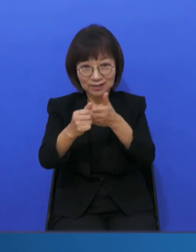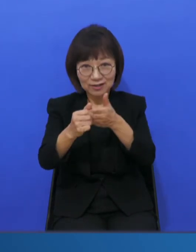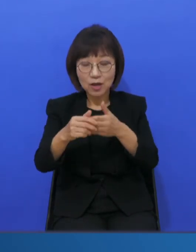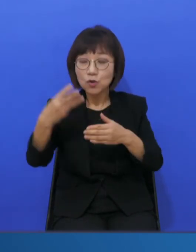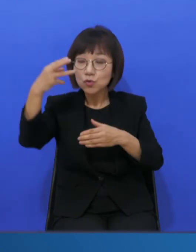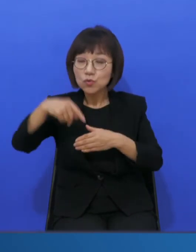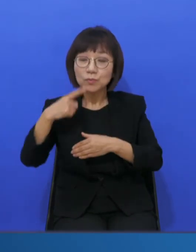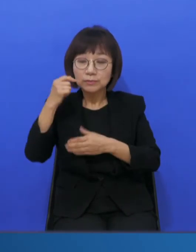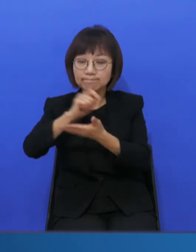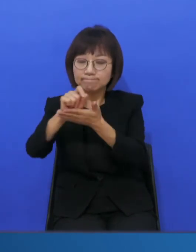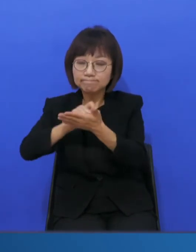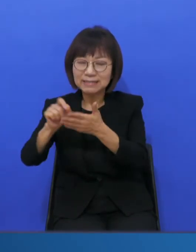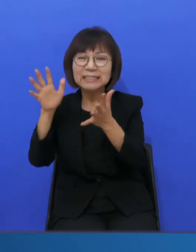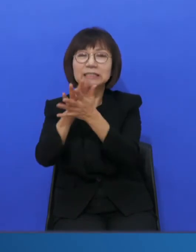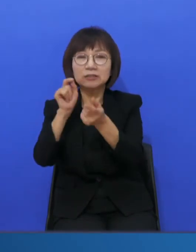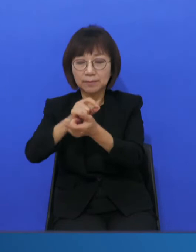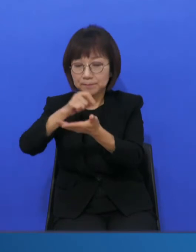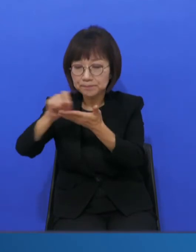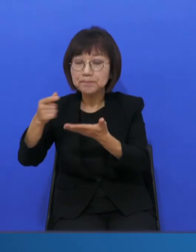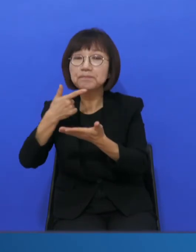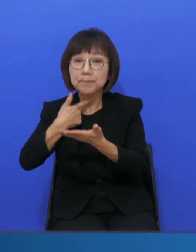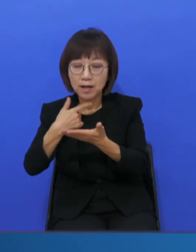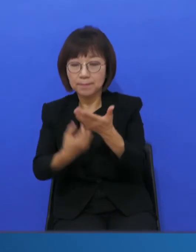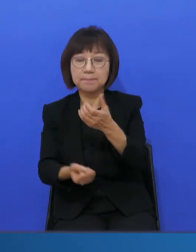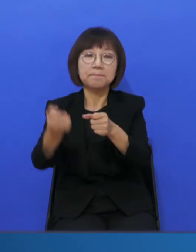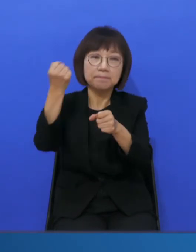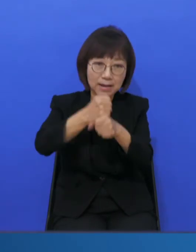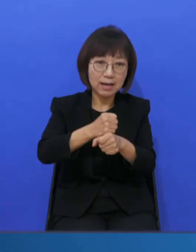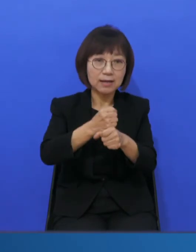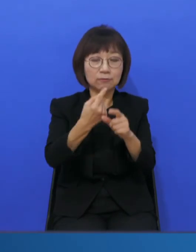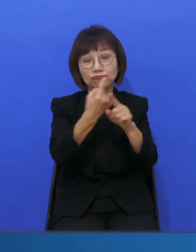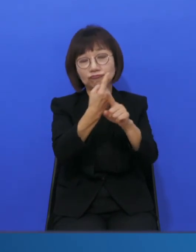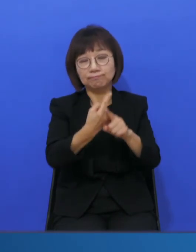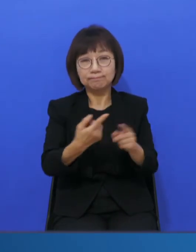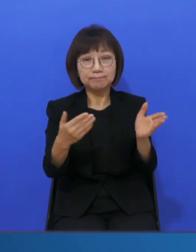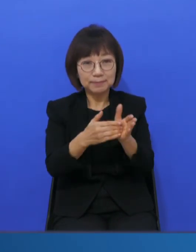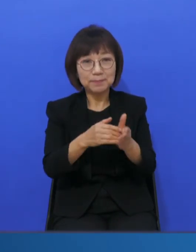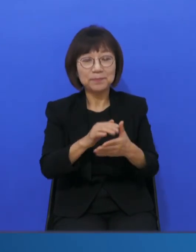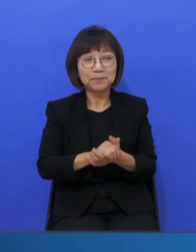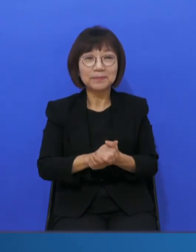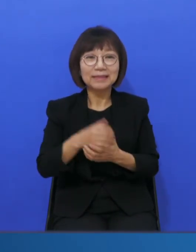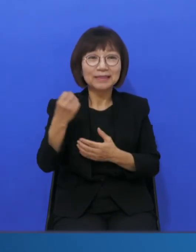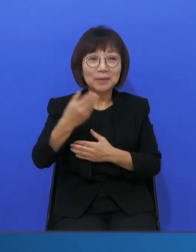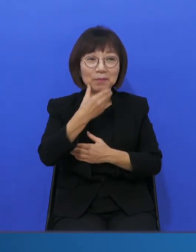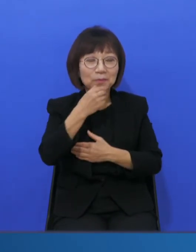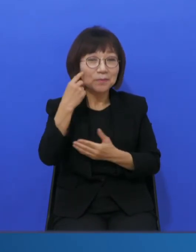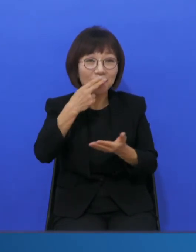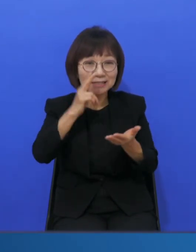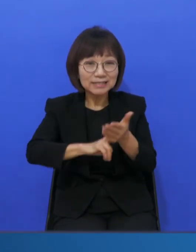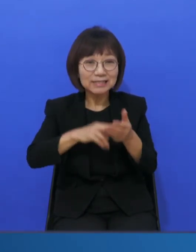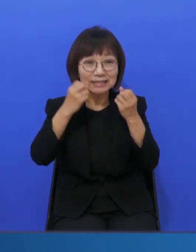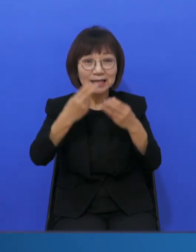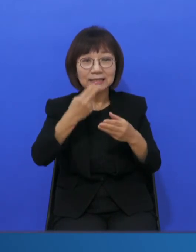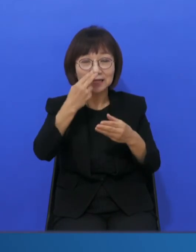목사의 친필본 또는 초판본을 기준으로 복원, 수정하였습니다. 또한 복음편지와